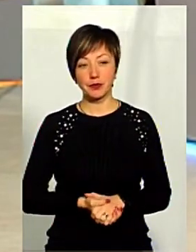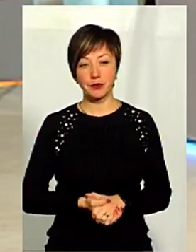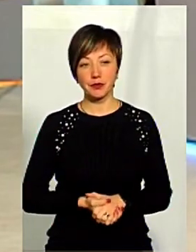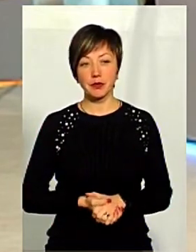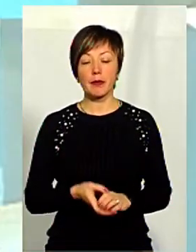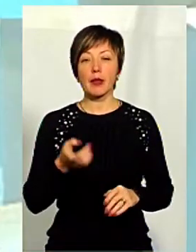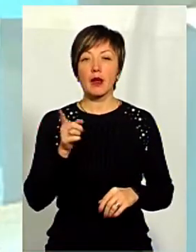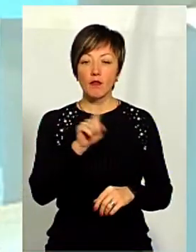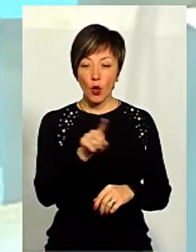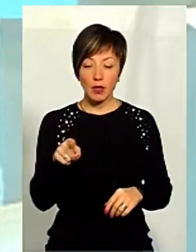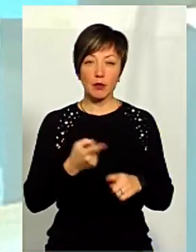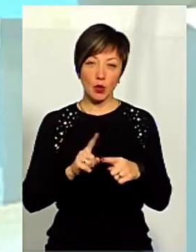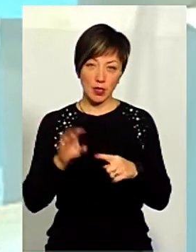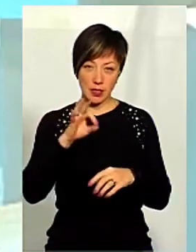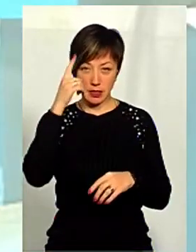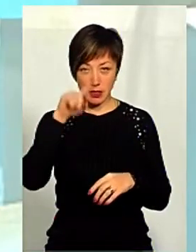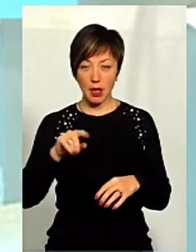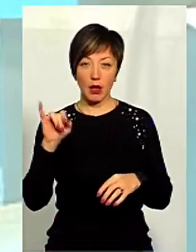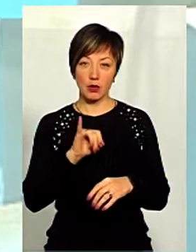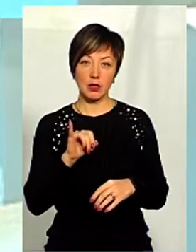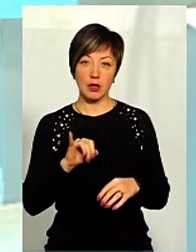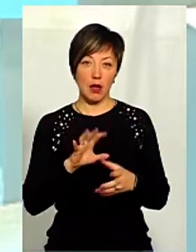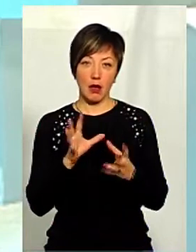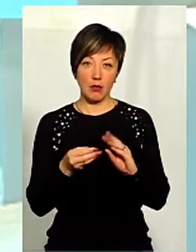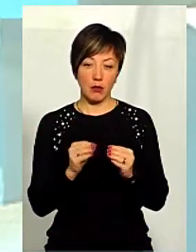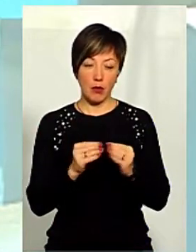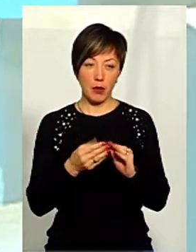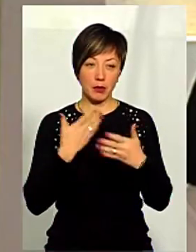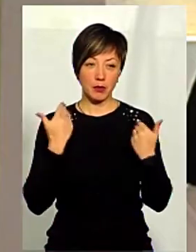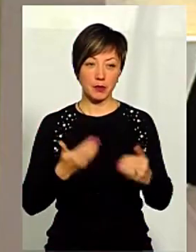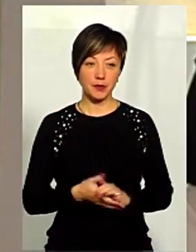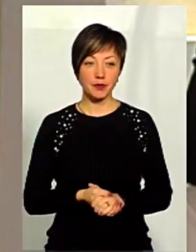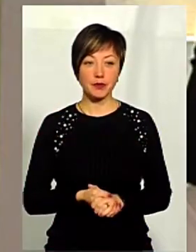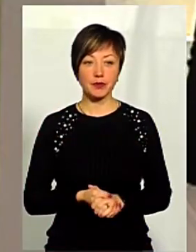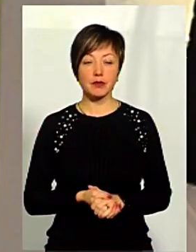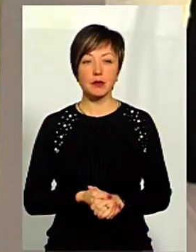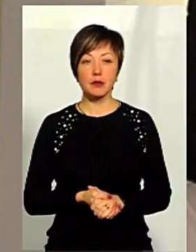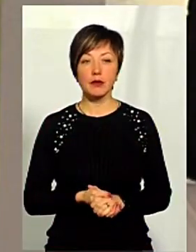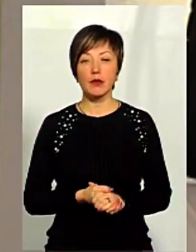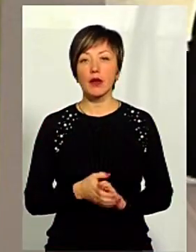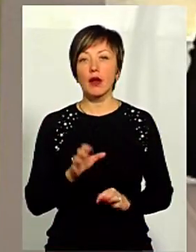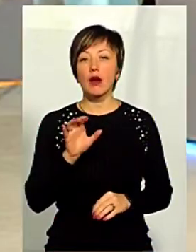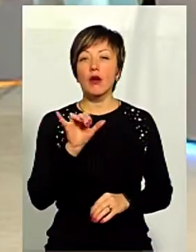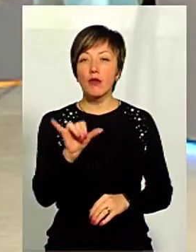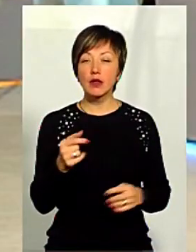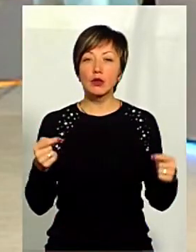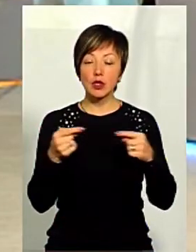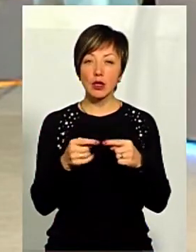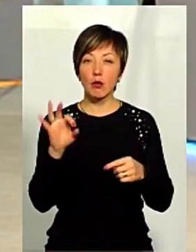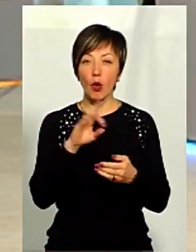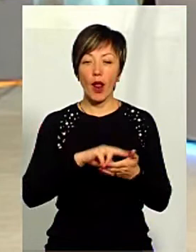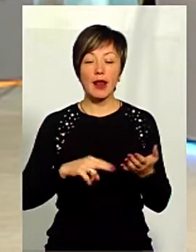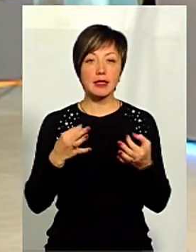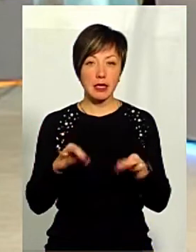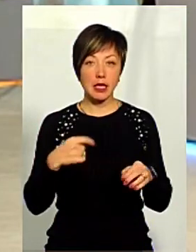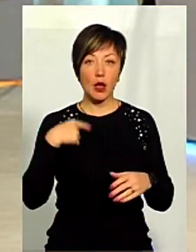відповідні заходи. Тому вони про це знають і, в принципі, абсолютно проблем не бачу. Пане Вікторе, от у вас хочу уточнити на рахунок ліцензій. Тобто,